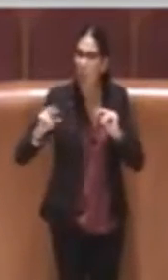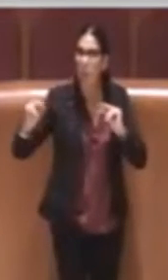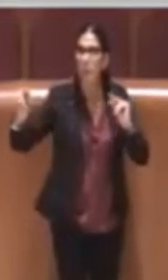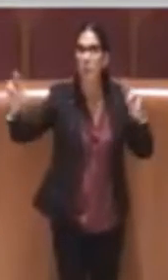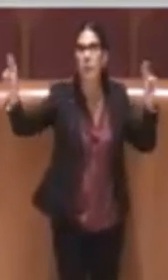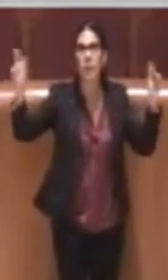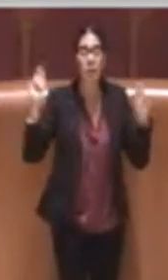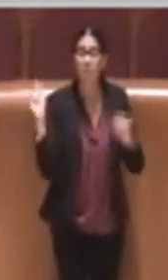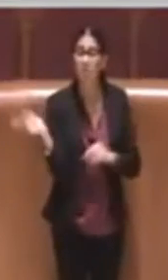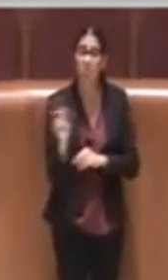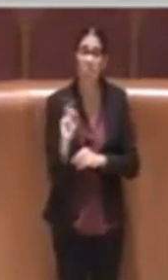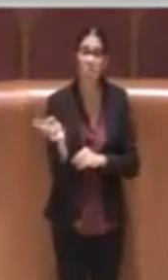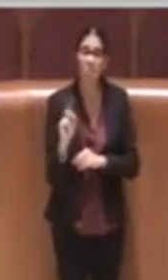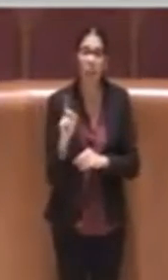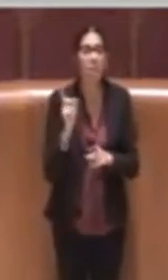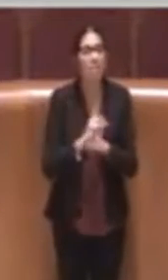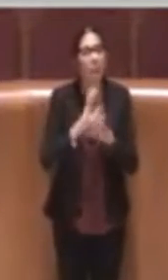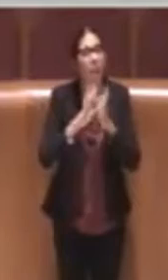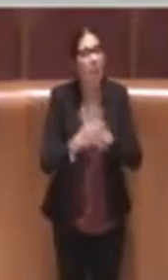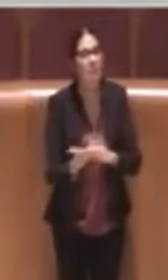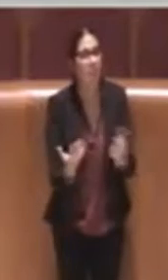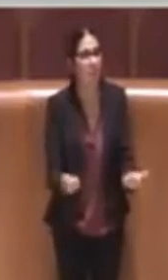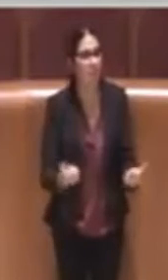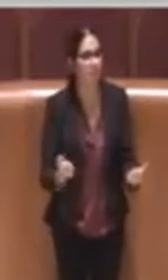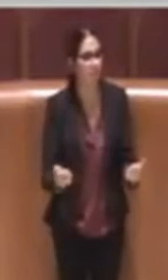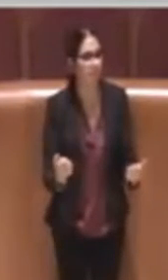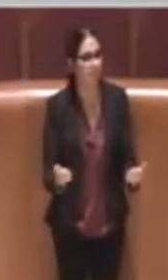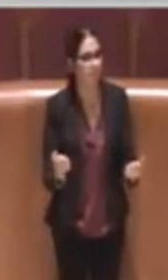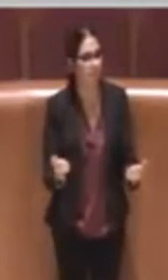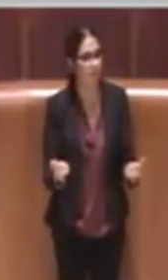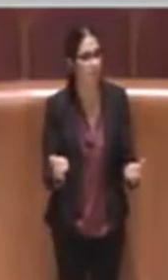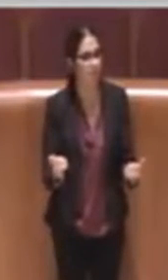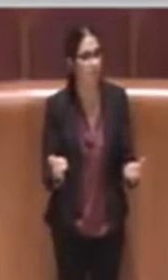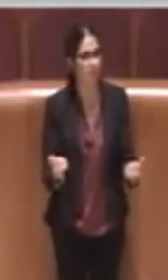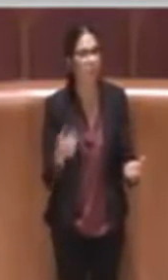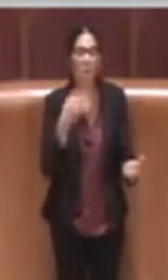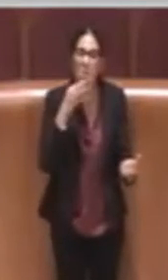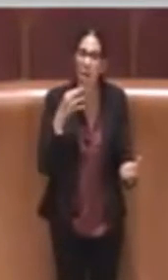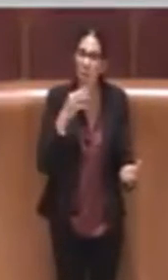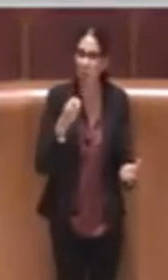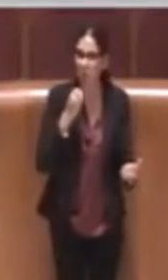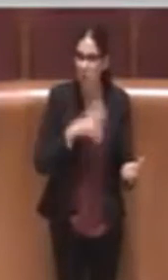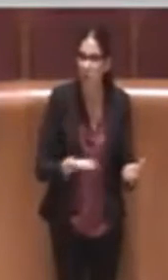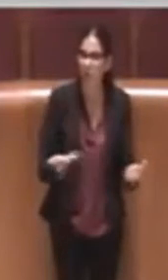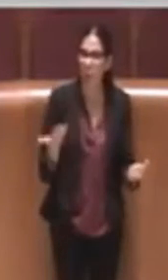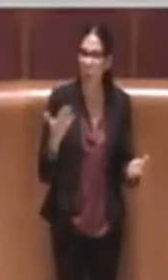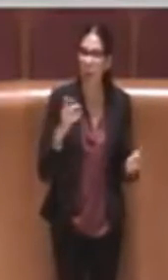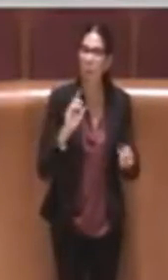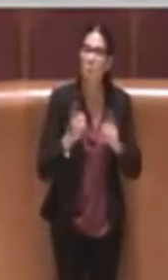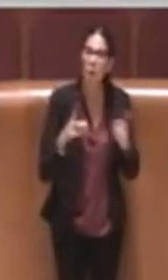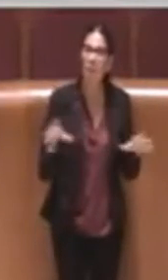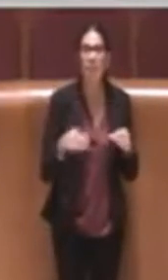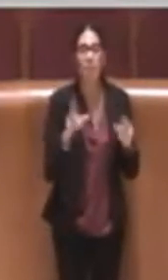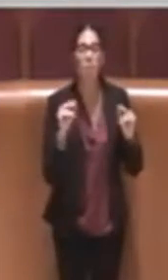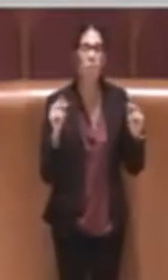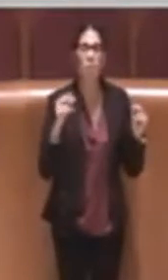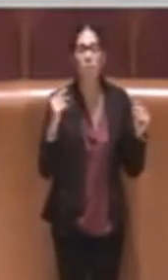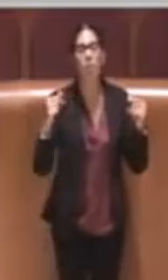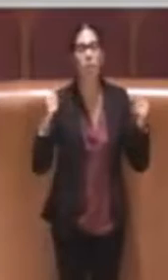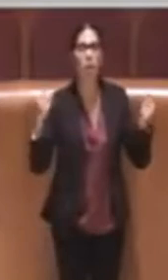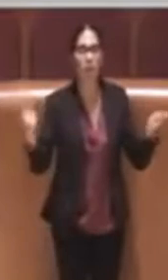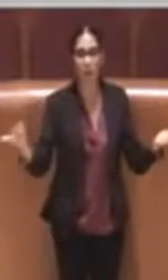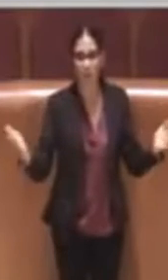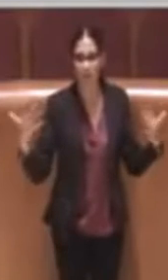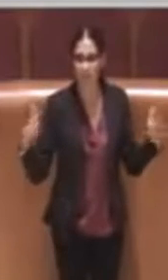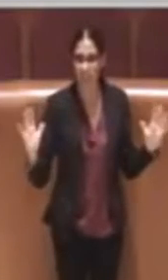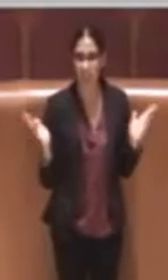parole al vento, come sempre a volte la politica a noi cittadini ci fa l'impressione di fare